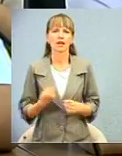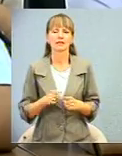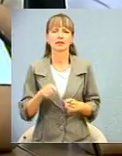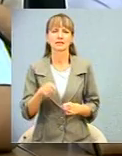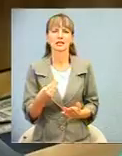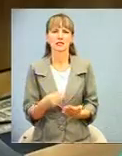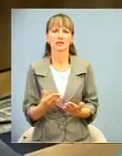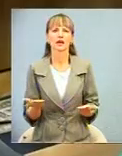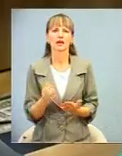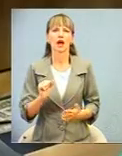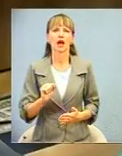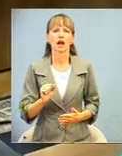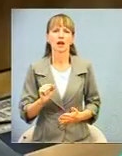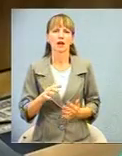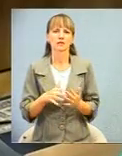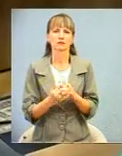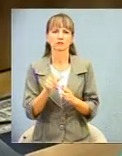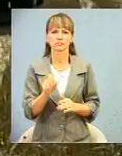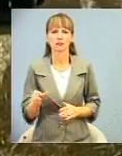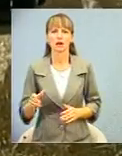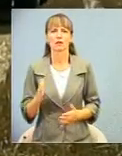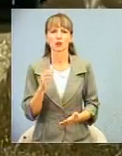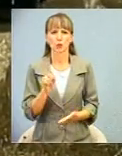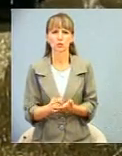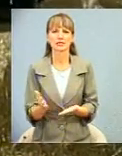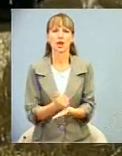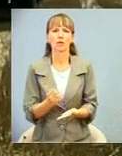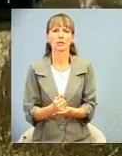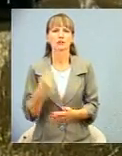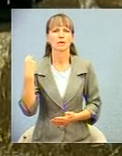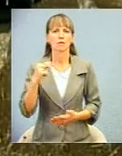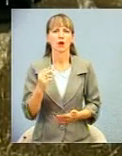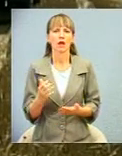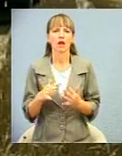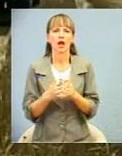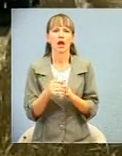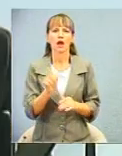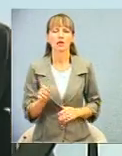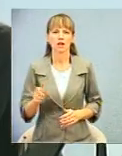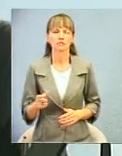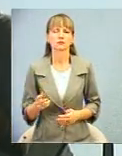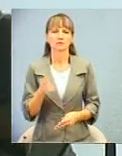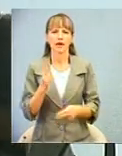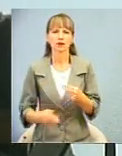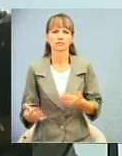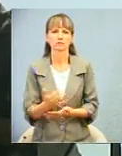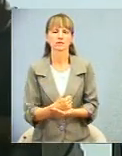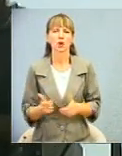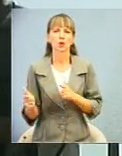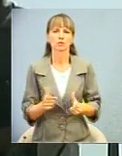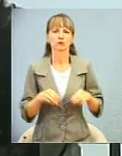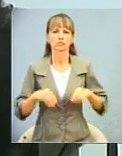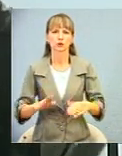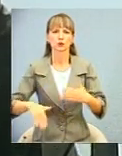які аграрії мають заробити. Запорізькі аграрії завершують жнива і готуються до сівби озимих у досі